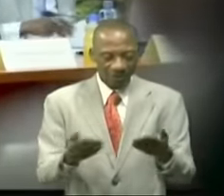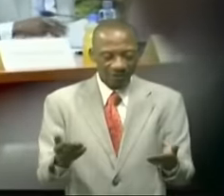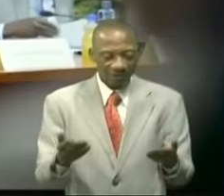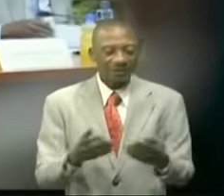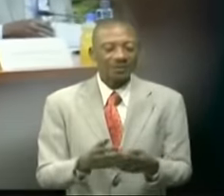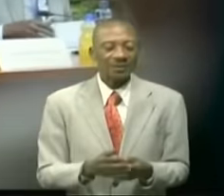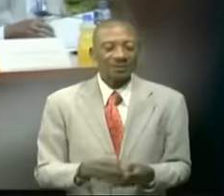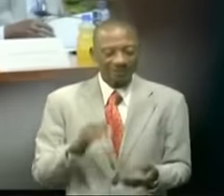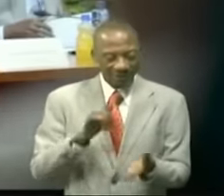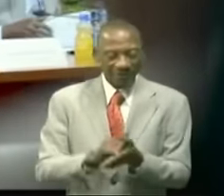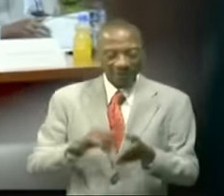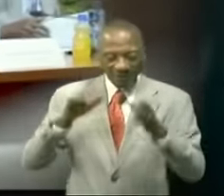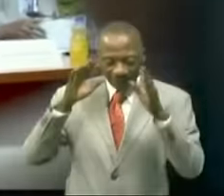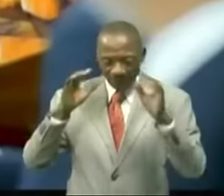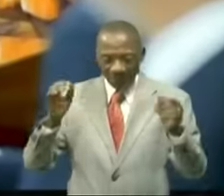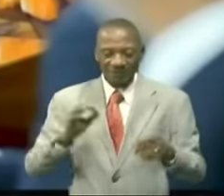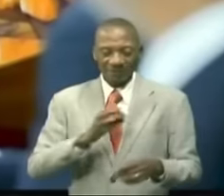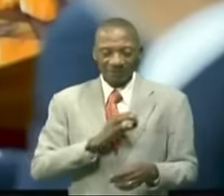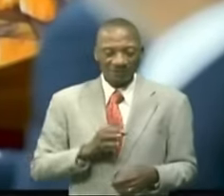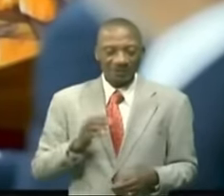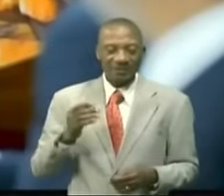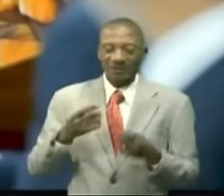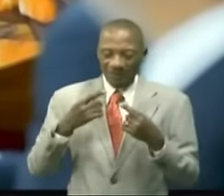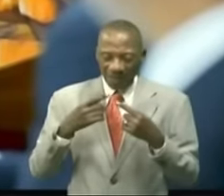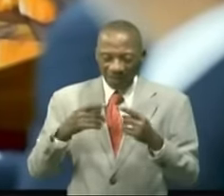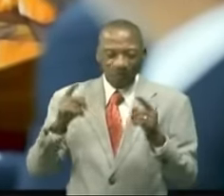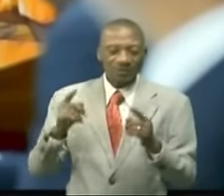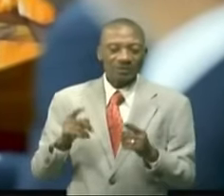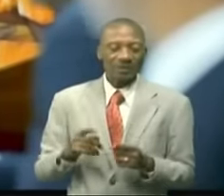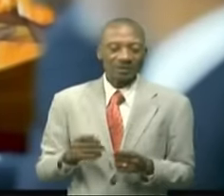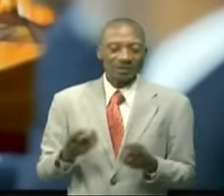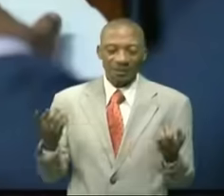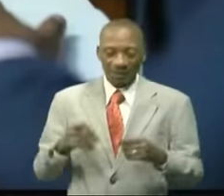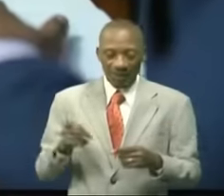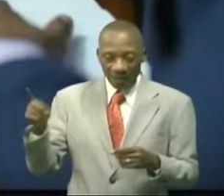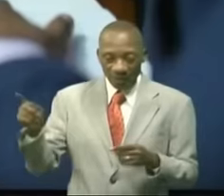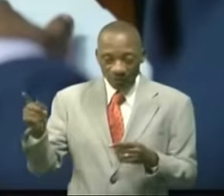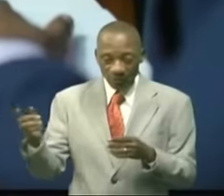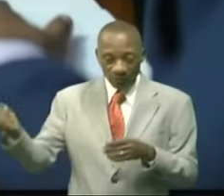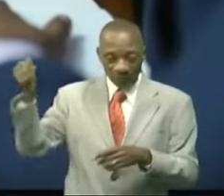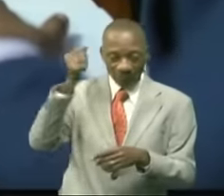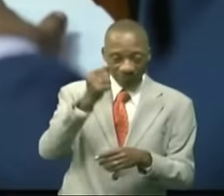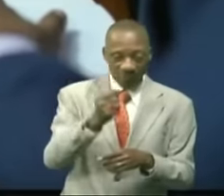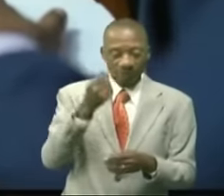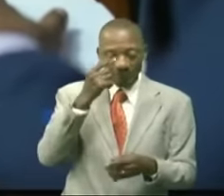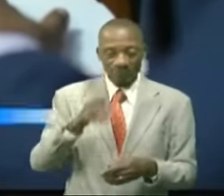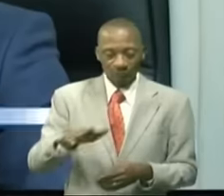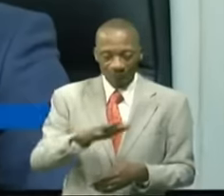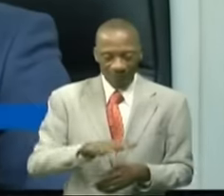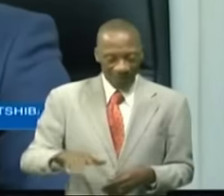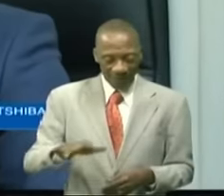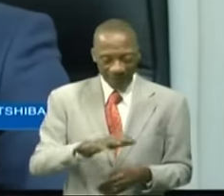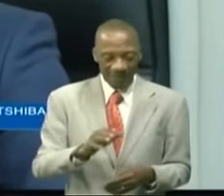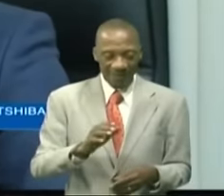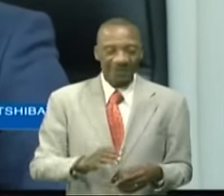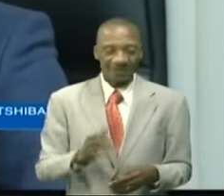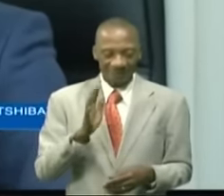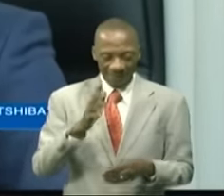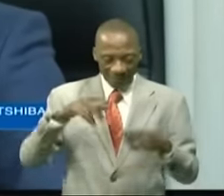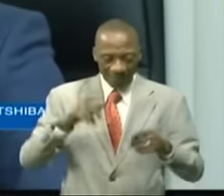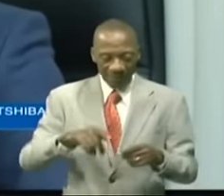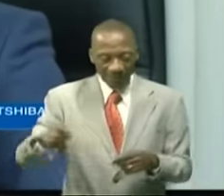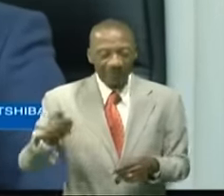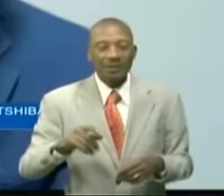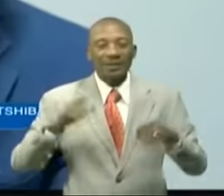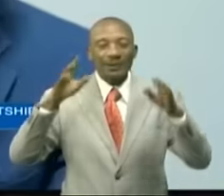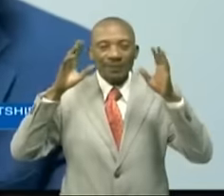Félix-Antoine Tshisekedi annoncés lors de son investiture à la tête du pays pour son second quinquennat. Ces engagements du président de la